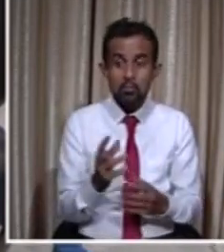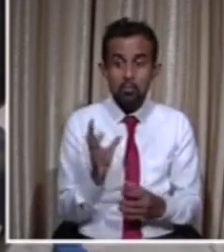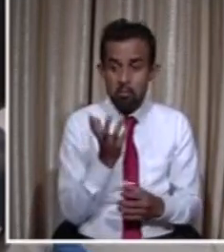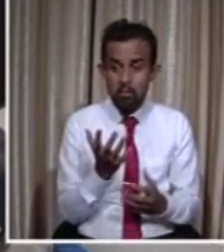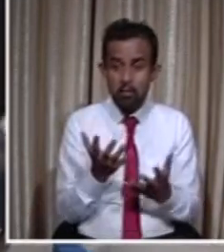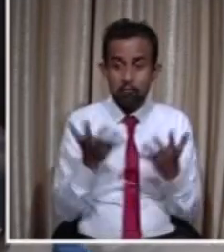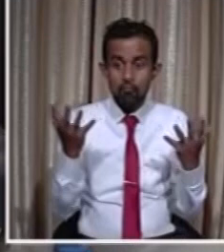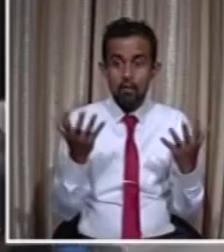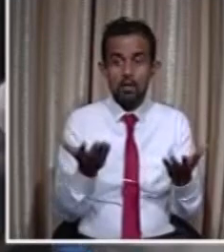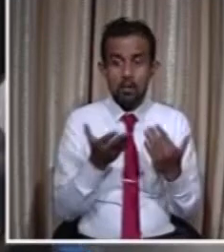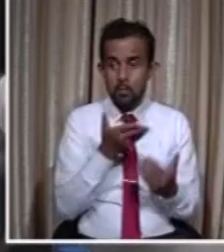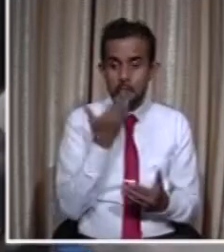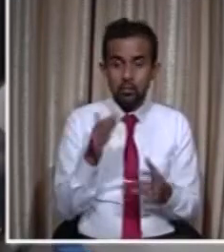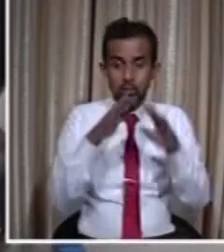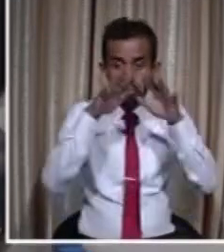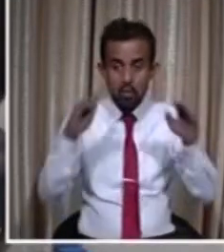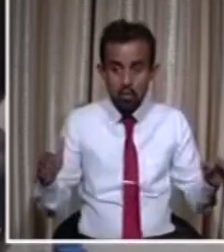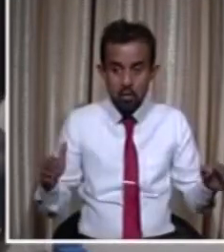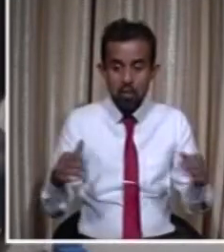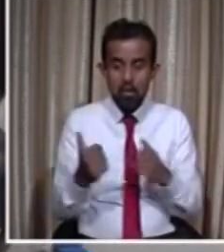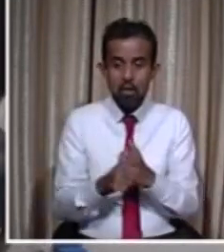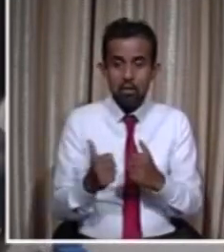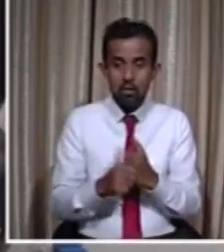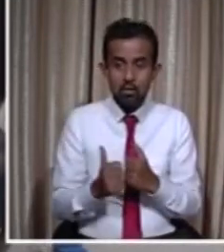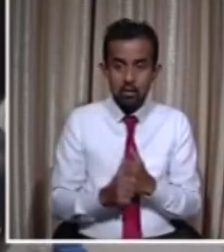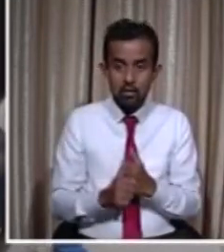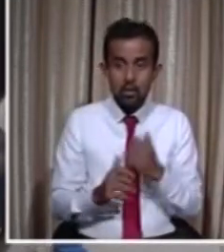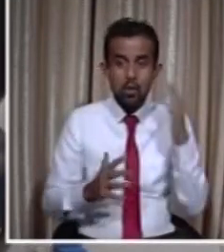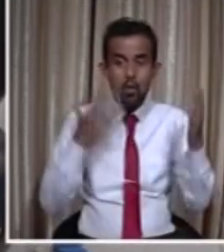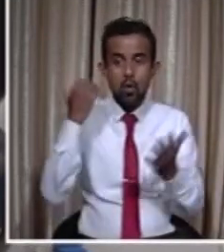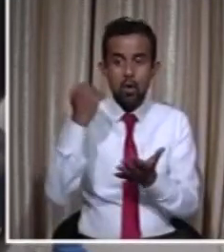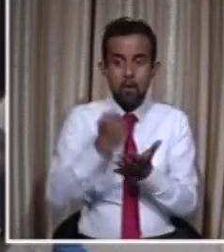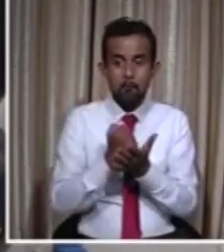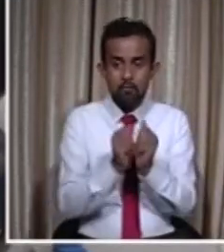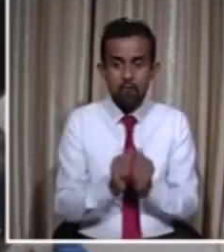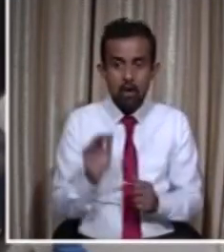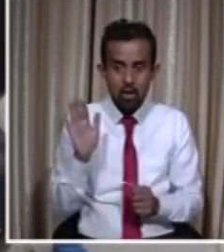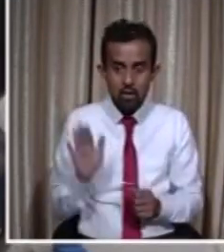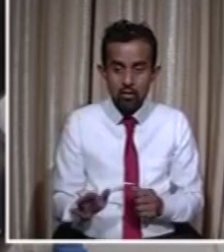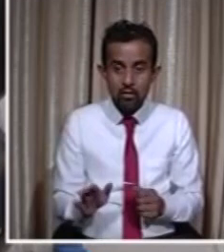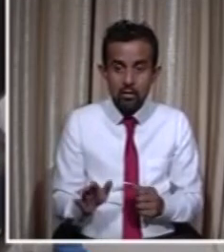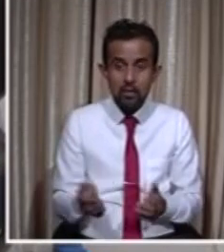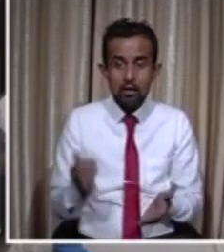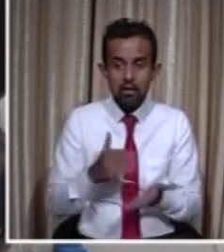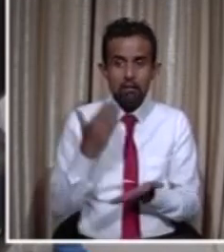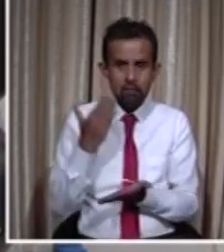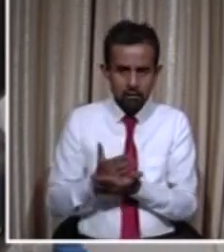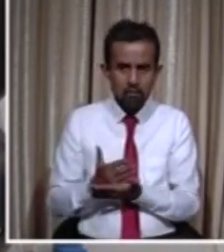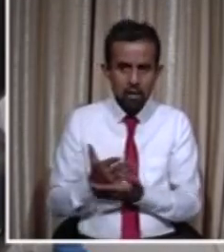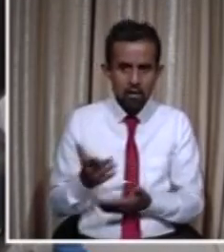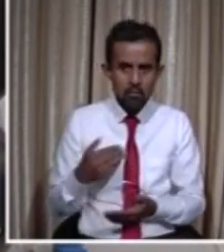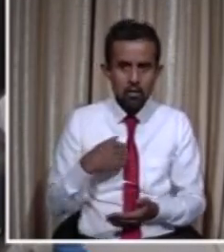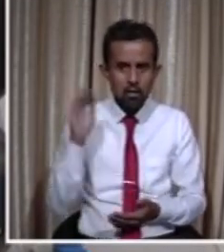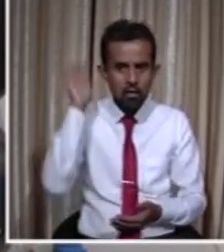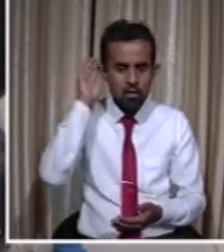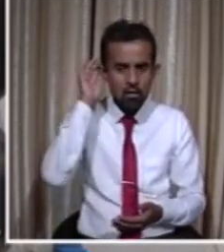කරගන්න පුළුවන් හැබැයි දැන් ග්‍රීන් හවුස් දාන්න ඒ මං හිතන්නේ ලෝක බැංකුවේ වැඩපිළිවෙලක් තියෙනවා ඒක නැවතිලා තියෙන බව තමයි අපිට